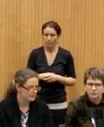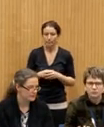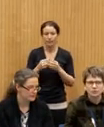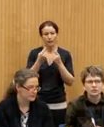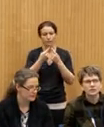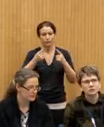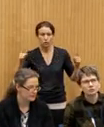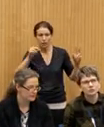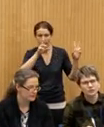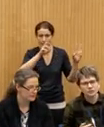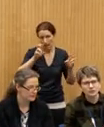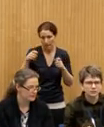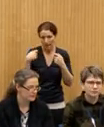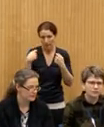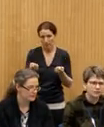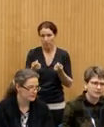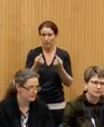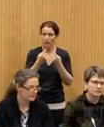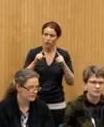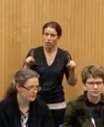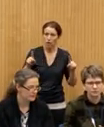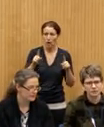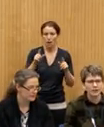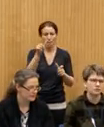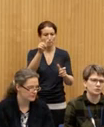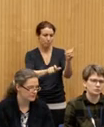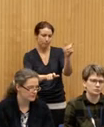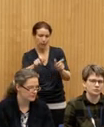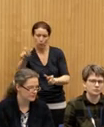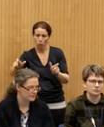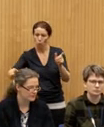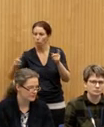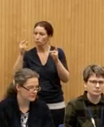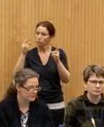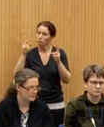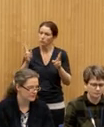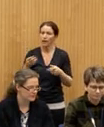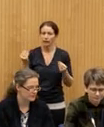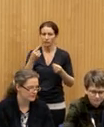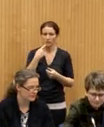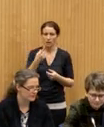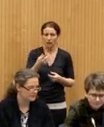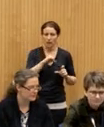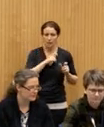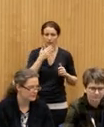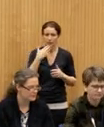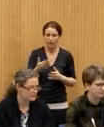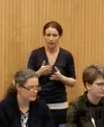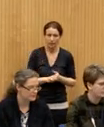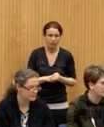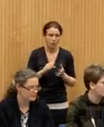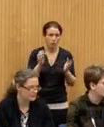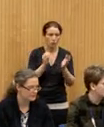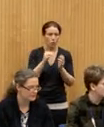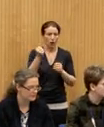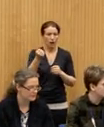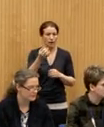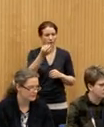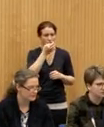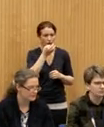Themen gibt, wo unterschiedliche Bildungsfachkräfte was zu sagen können und so. Okay, herzlichen Dank. Uns bleibt noch Zeit für